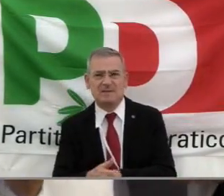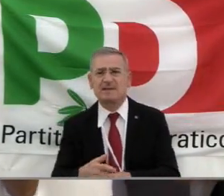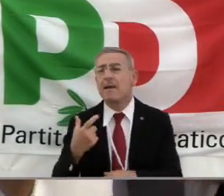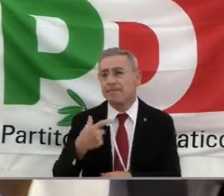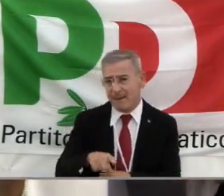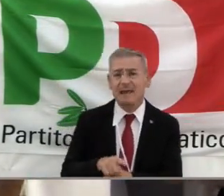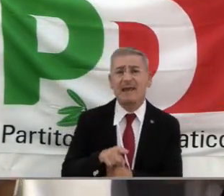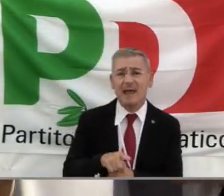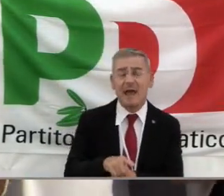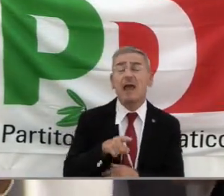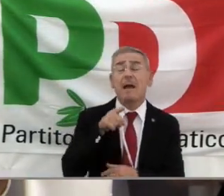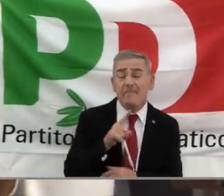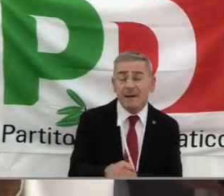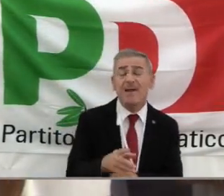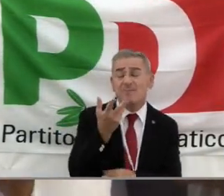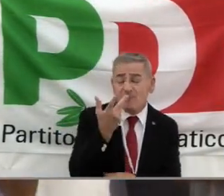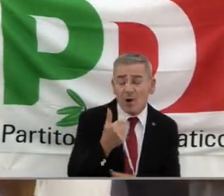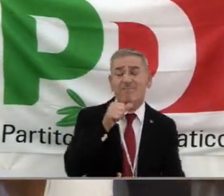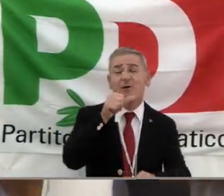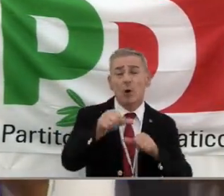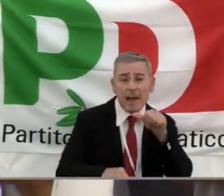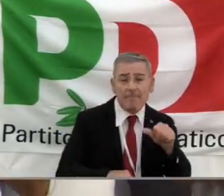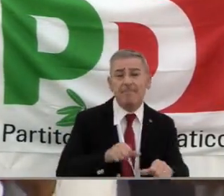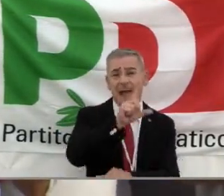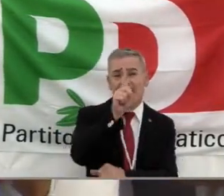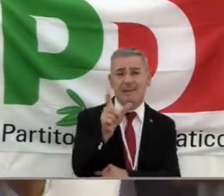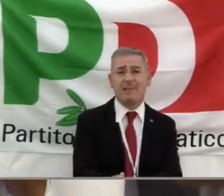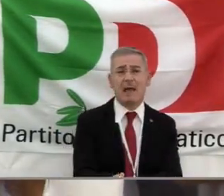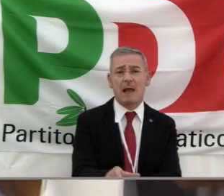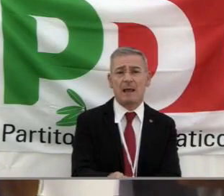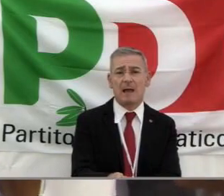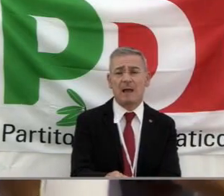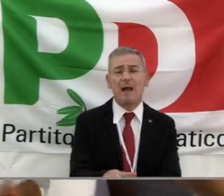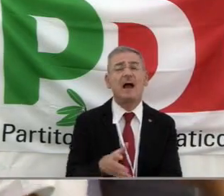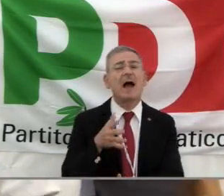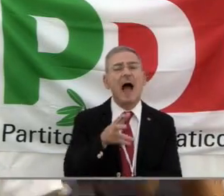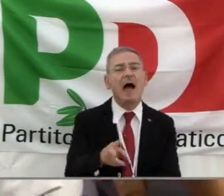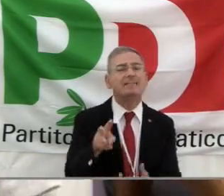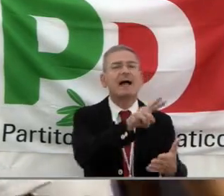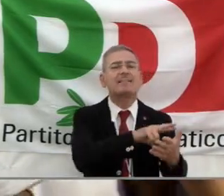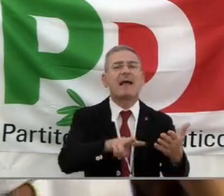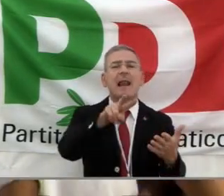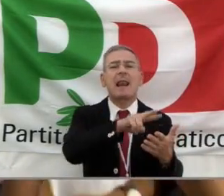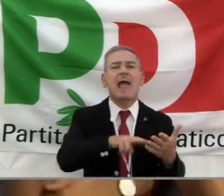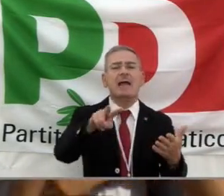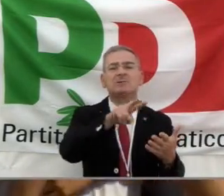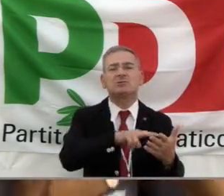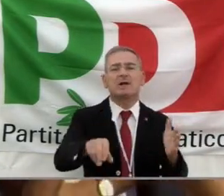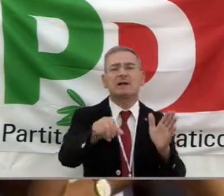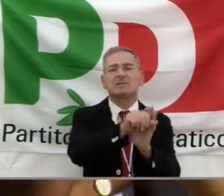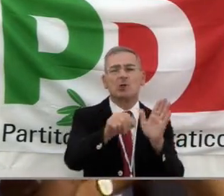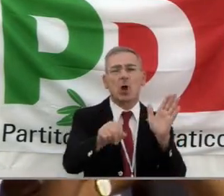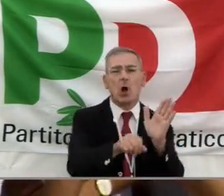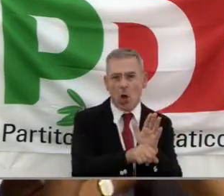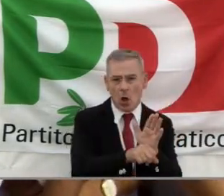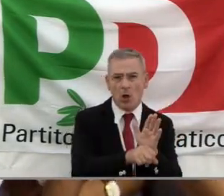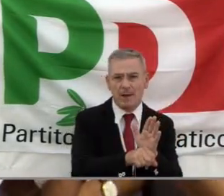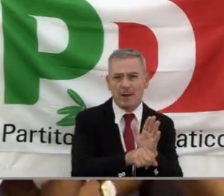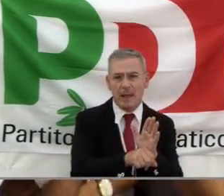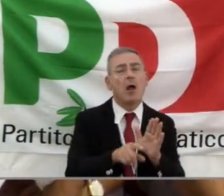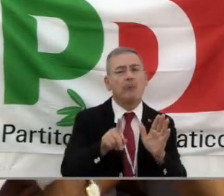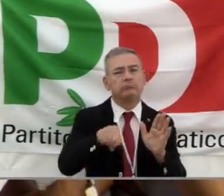proprio perché cercavano di cambiare l'Italia, andate a rileggervi la storia se volete